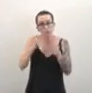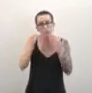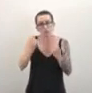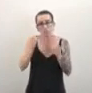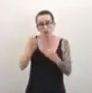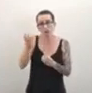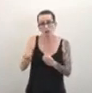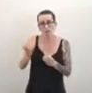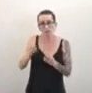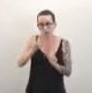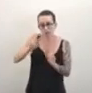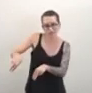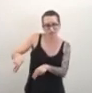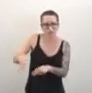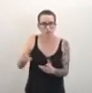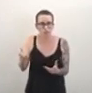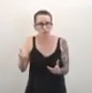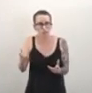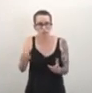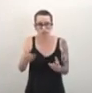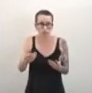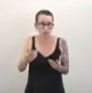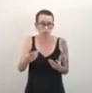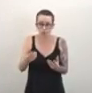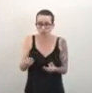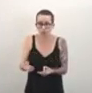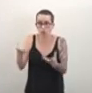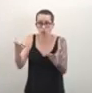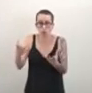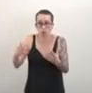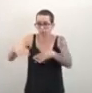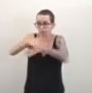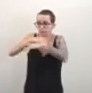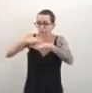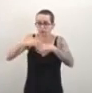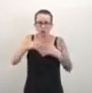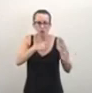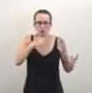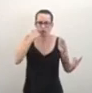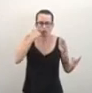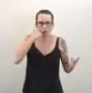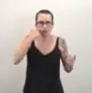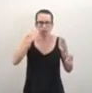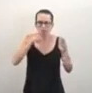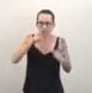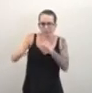quotidien et du surnombre et de l'agacement et des erreurs